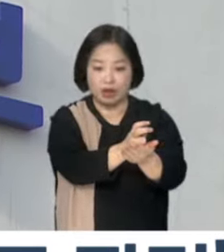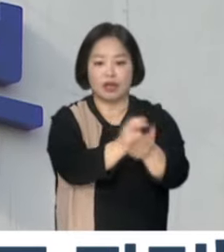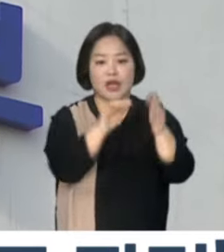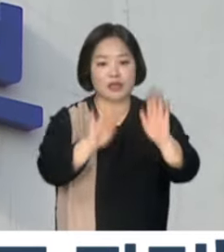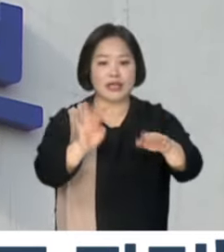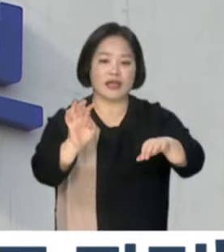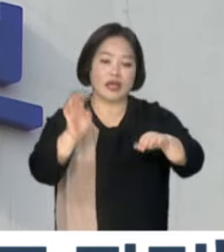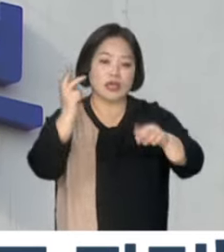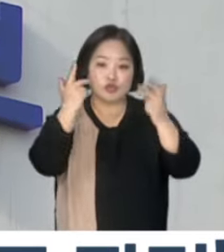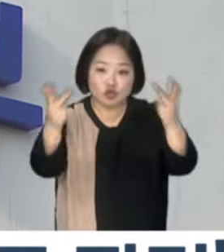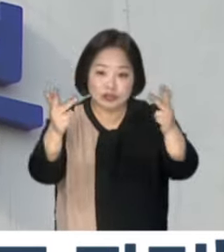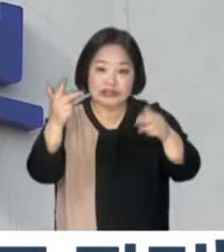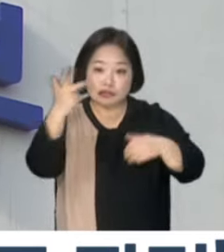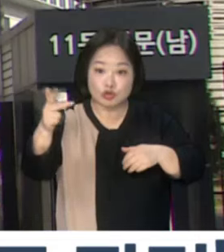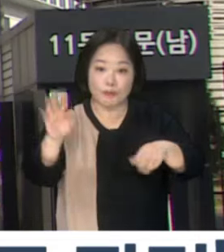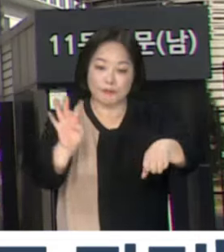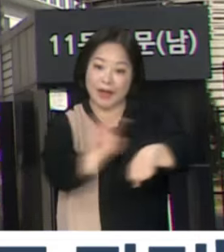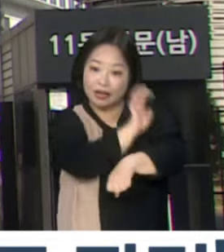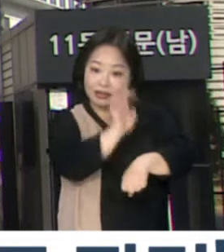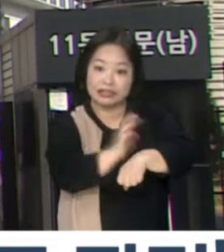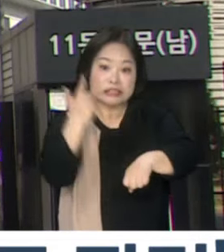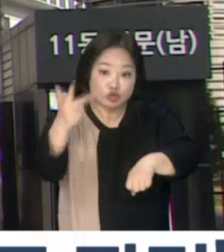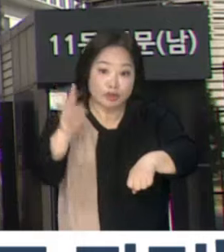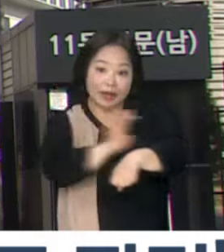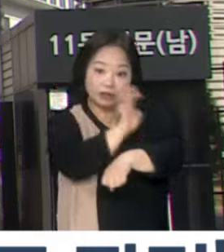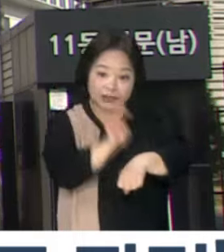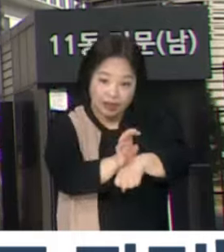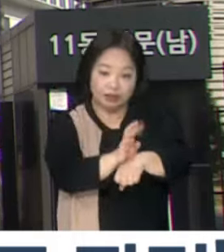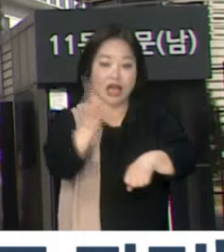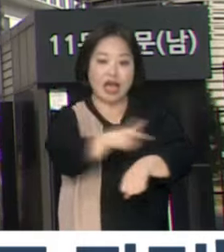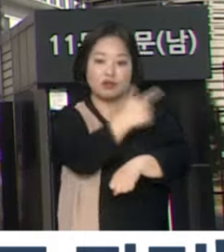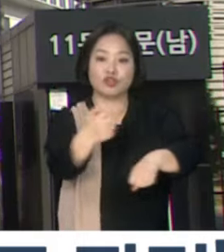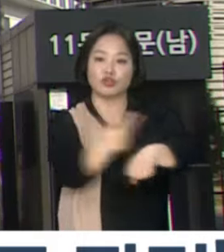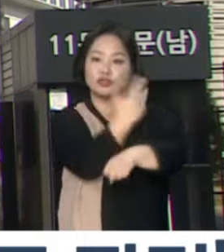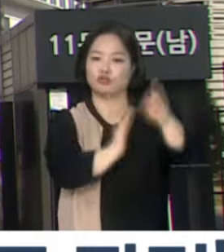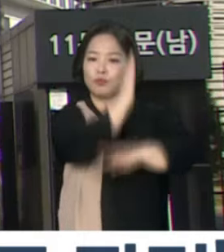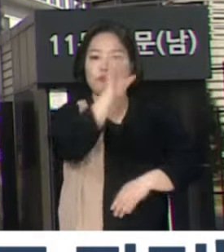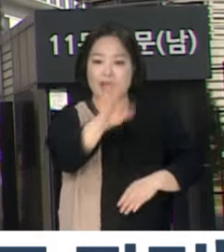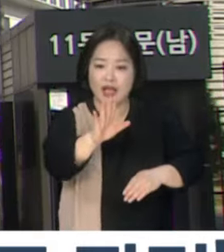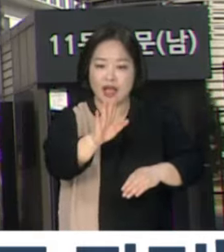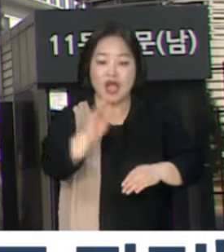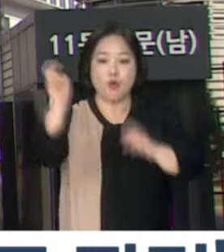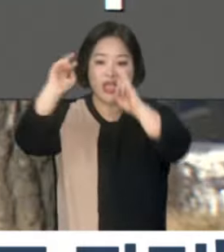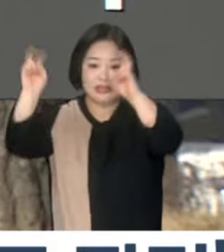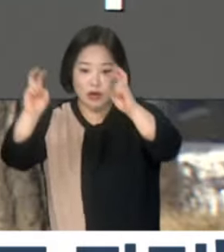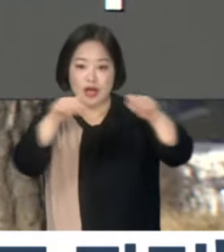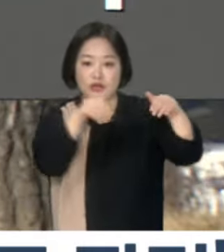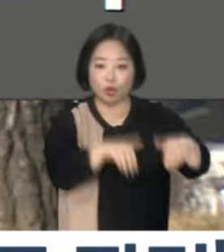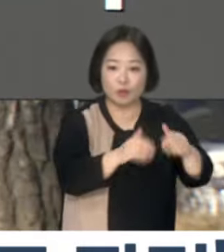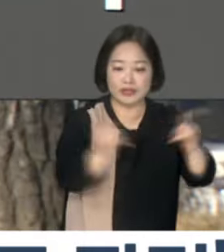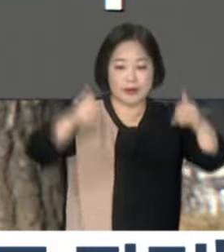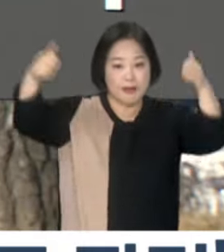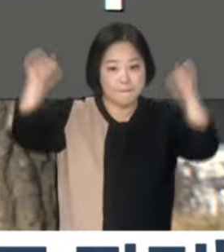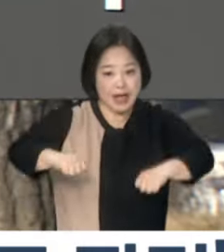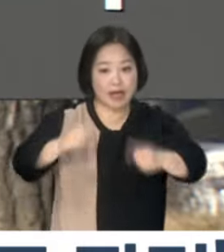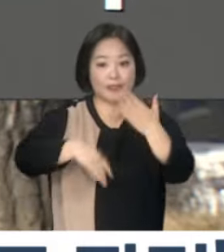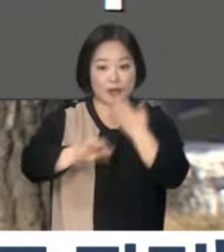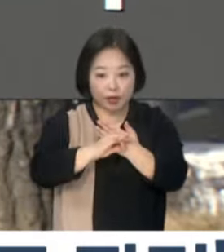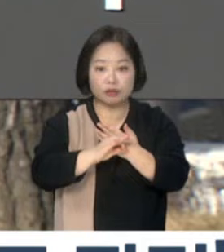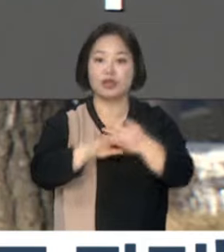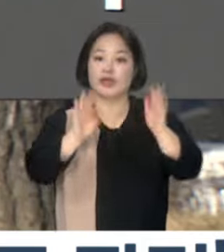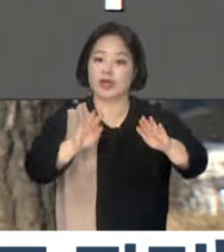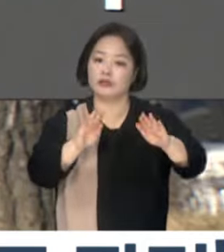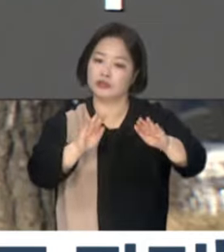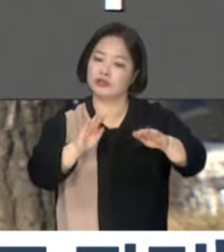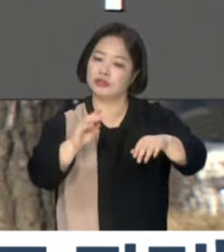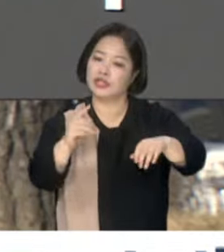40 시간 1일엔 8시간을 초과할 수 없도록 하고 당사자간 합의가 있으면 1주 12시간 한도로 근로 시간을